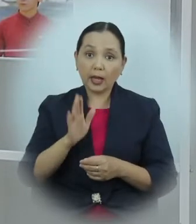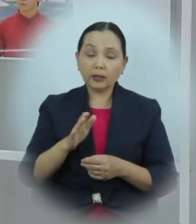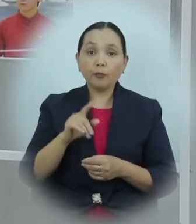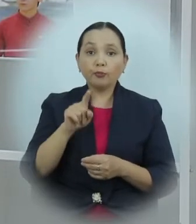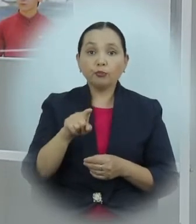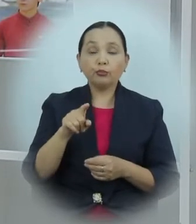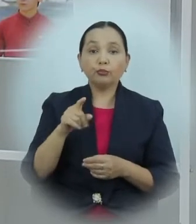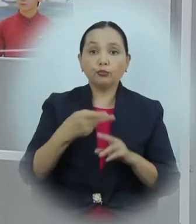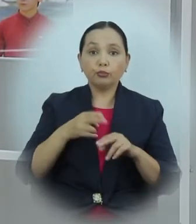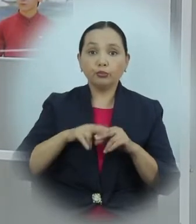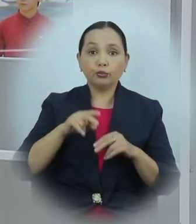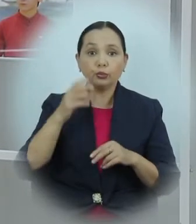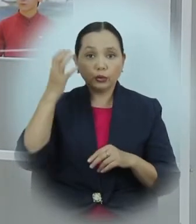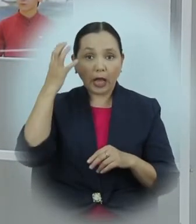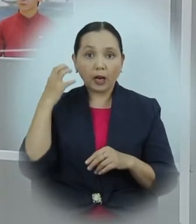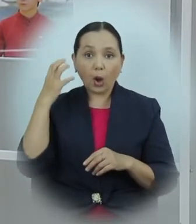Bu tarog'